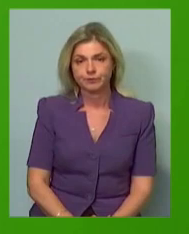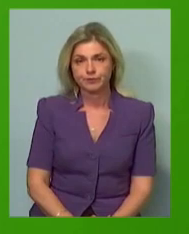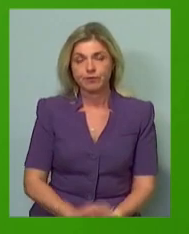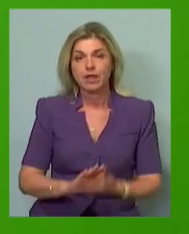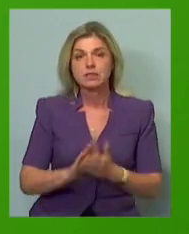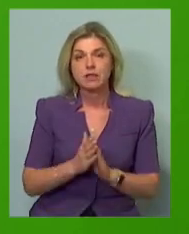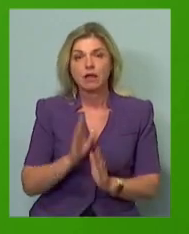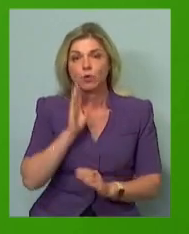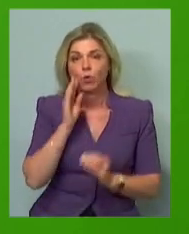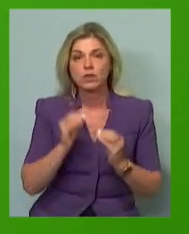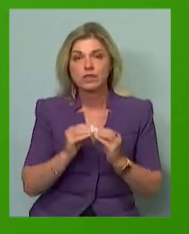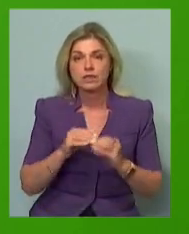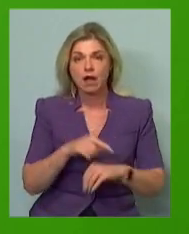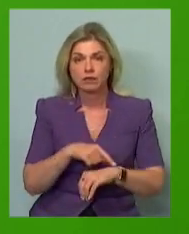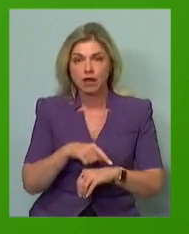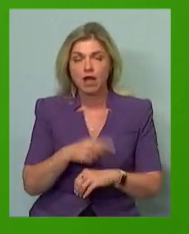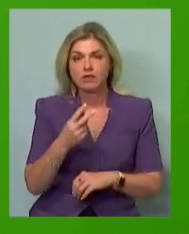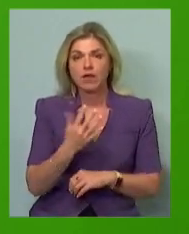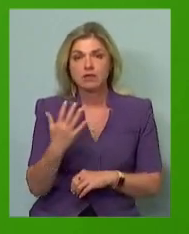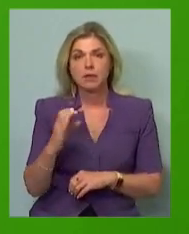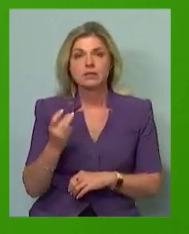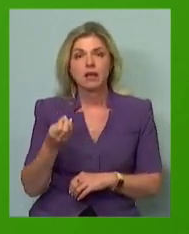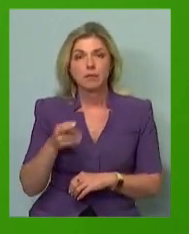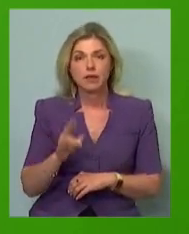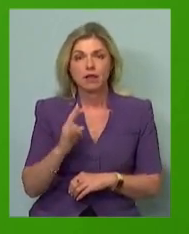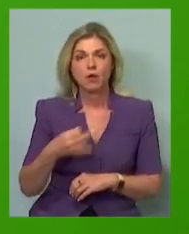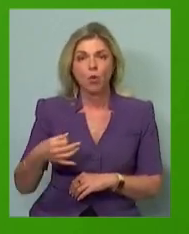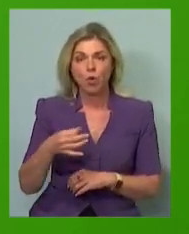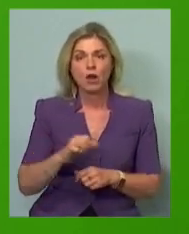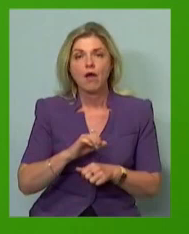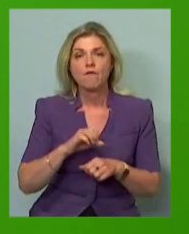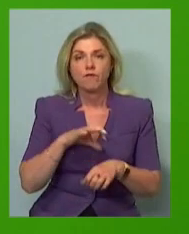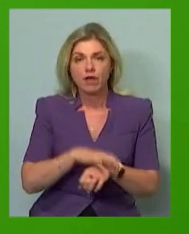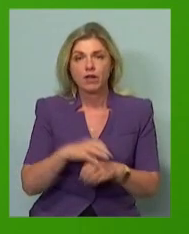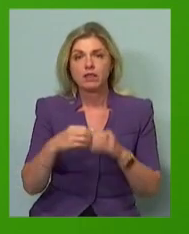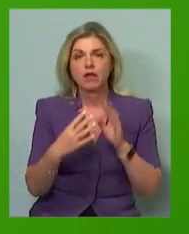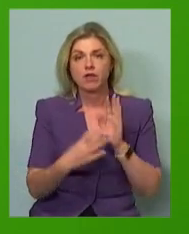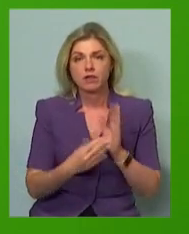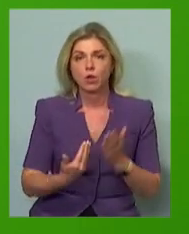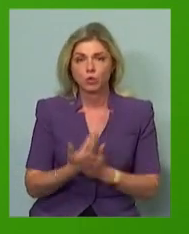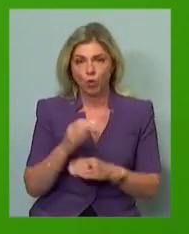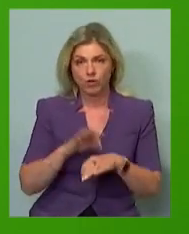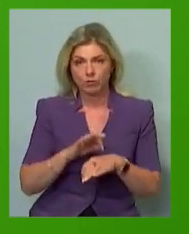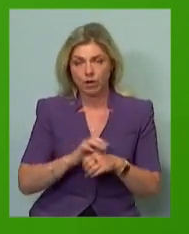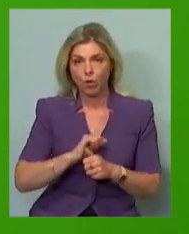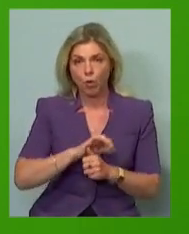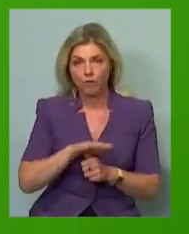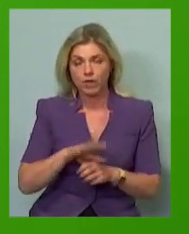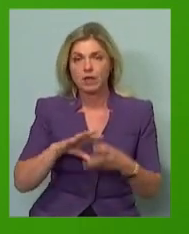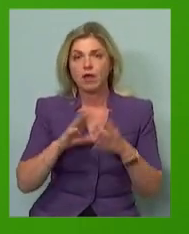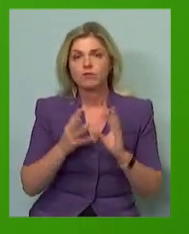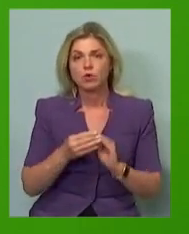Станом на 10.00 25 серпня у Миколаївській області виявлено 19 нових випадків COVID-19. Всього